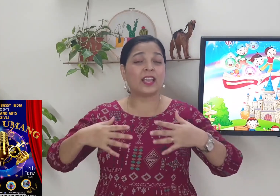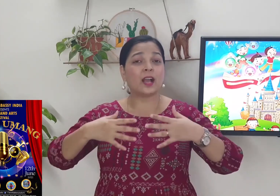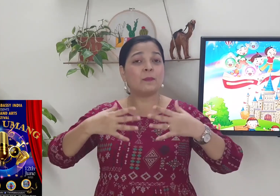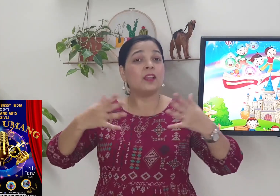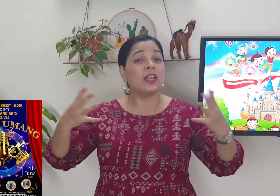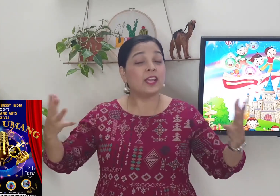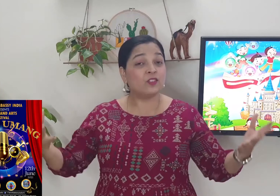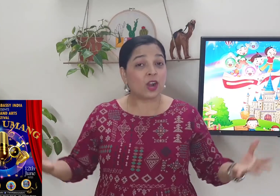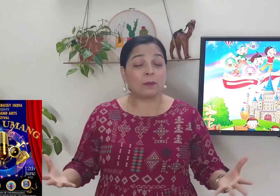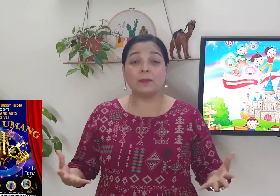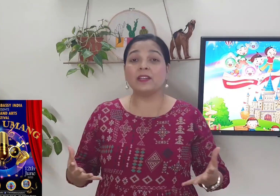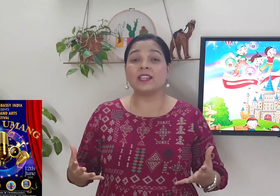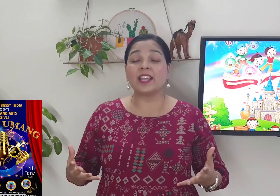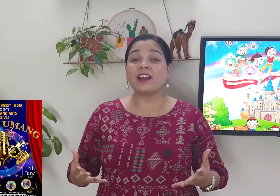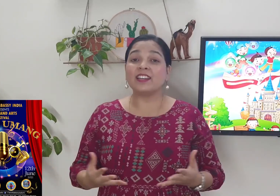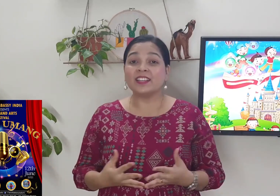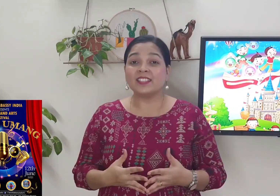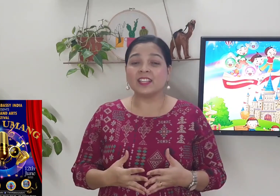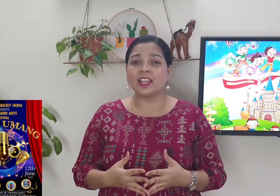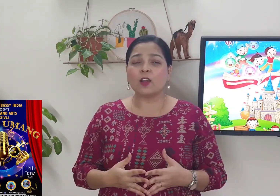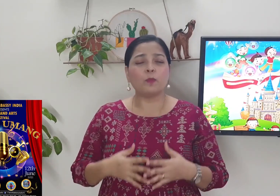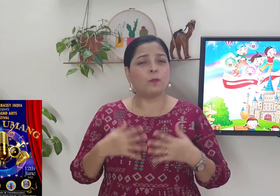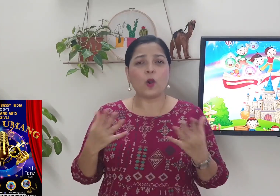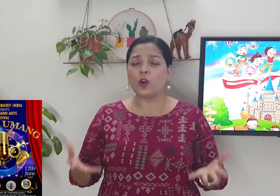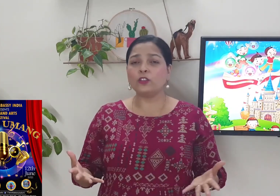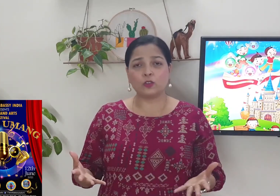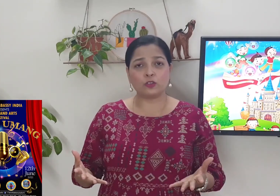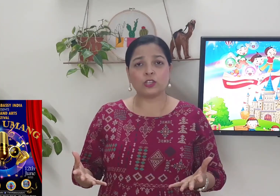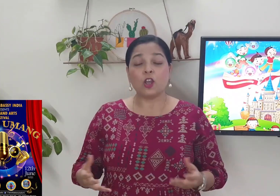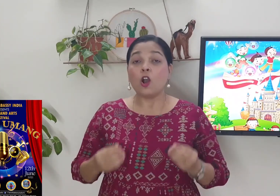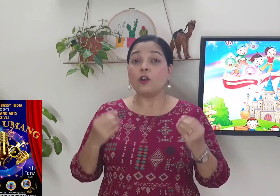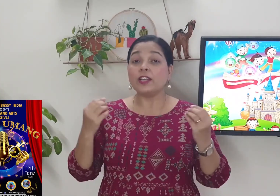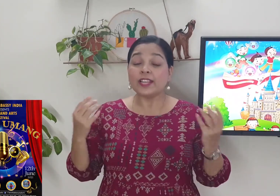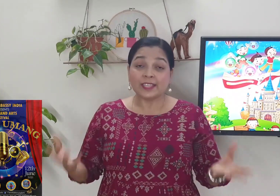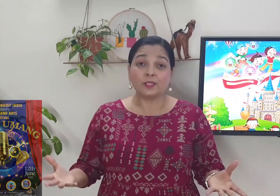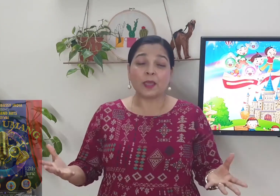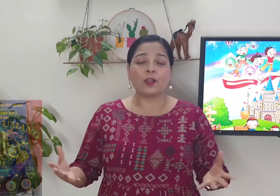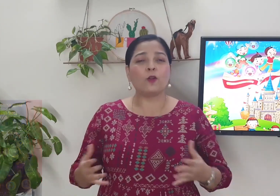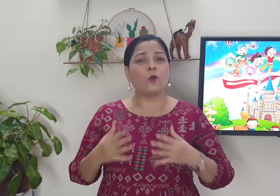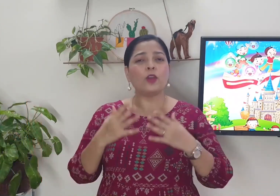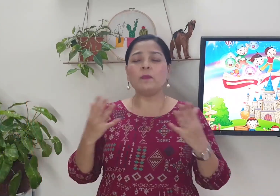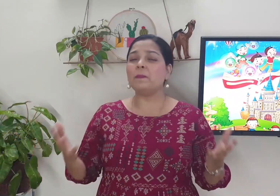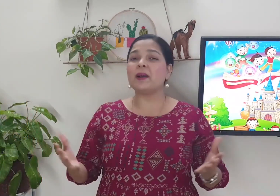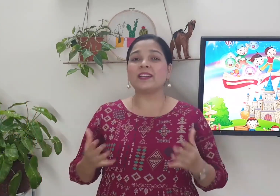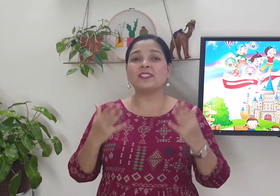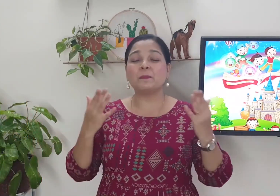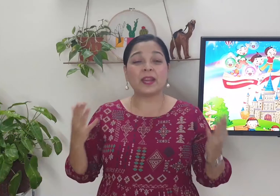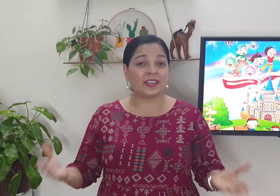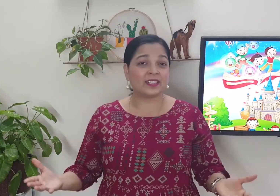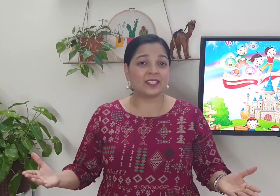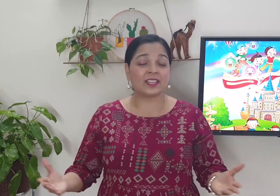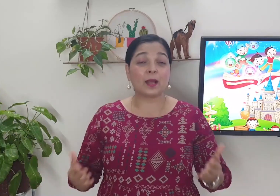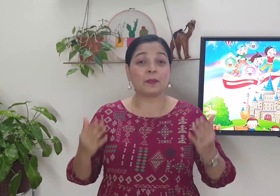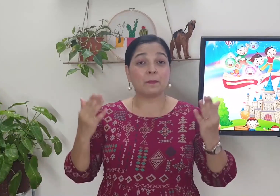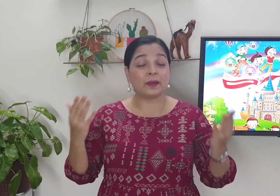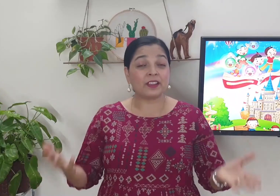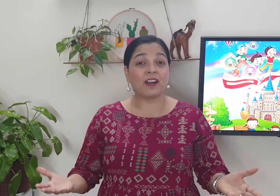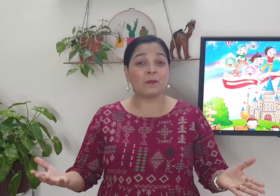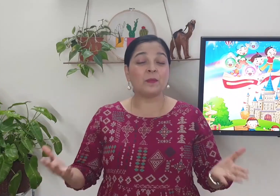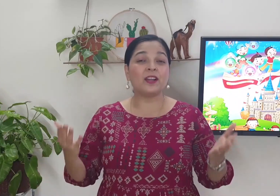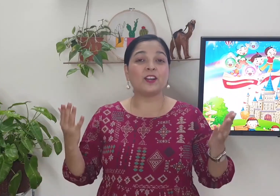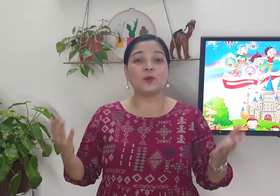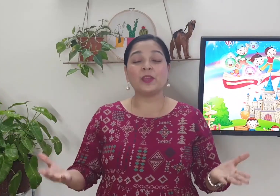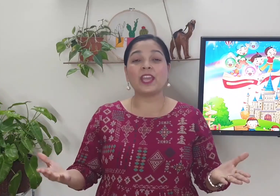करत असेल तर तुम्ही नाट्य तयार करू शकता. आणि खूप काय तुम्ही करू शकता. आणि याच्यामध्ये कुणी पार्टिसिपेट करू शकता.